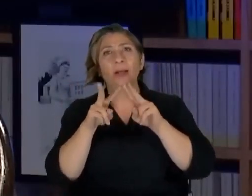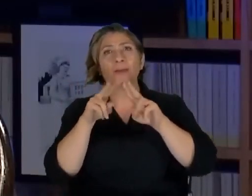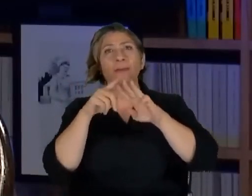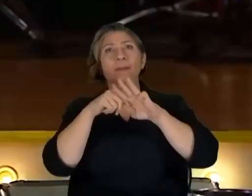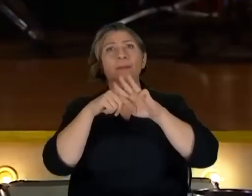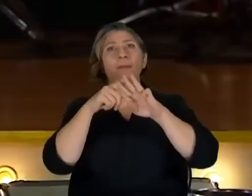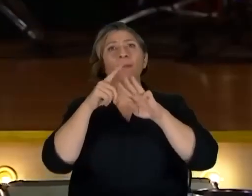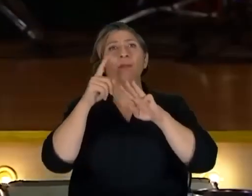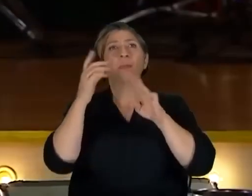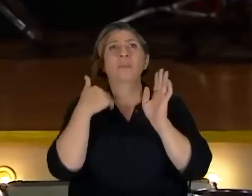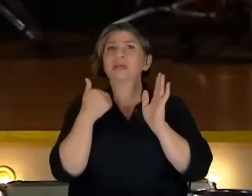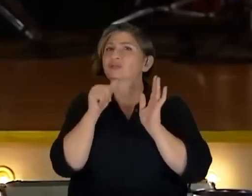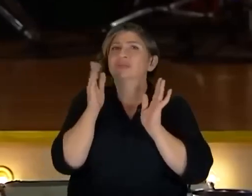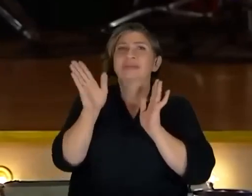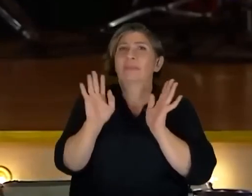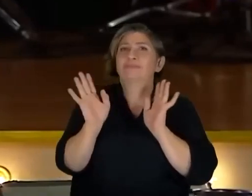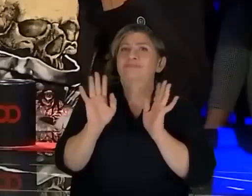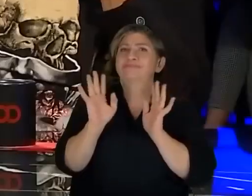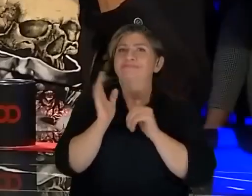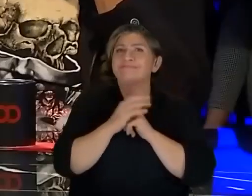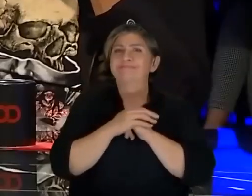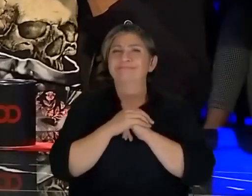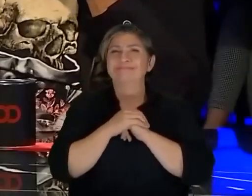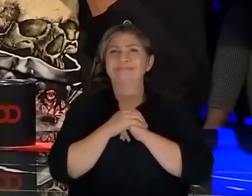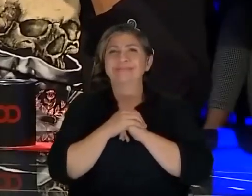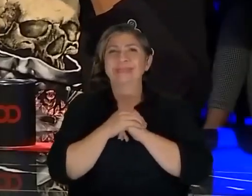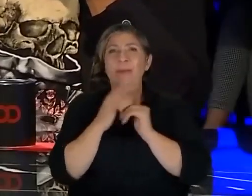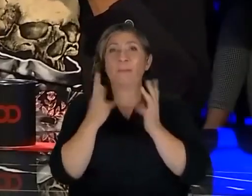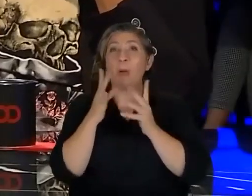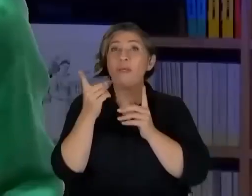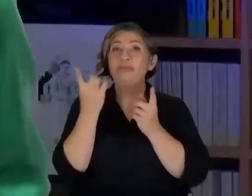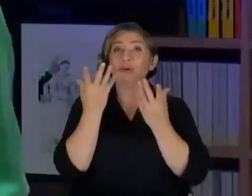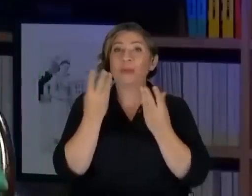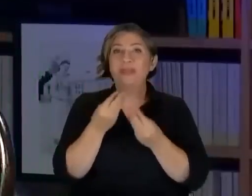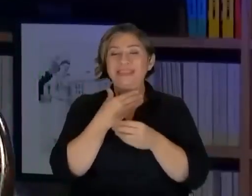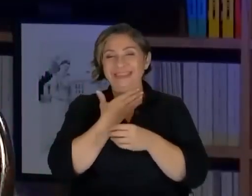mı karşılaştık? Hiç çıkmam. Öyle mi? Belki öyle bir şey olabilir.